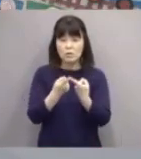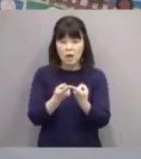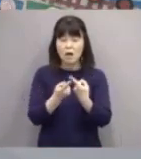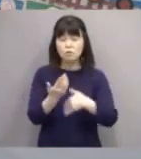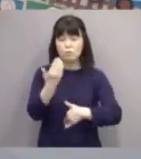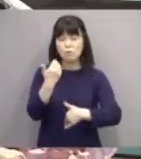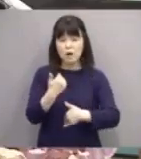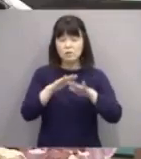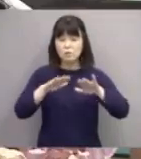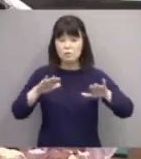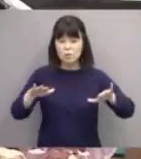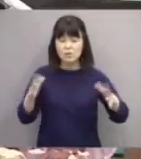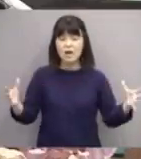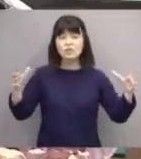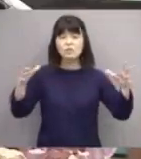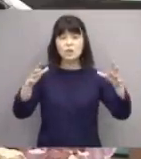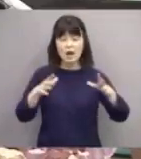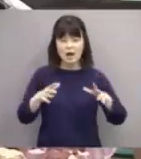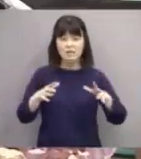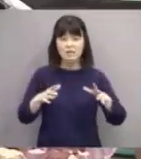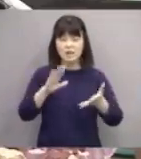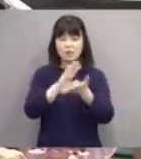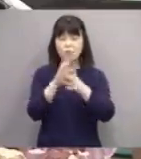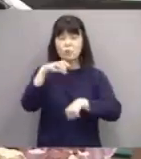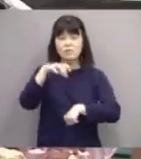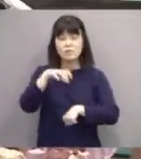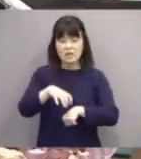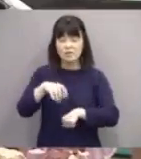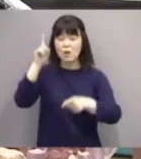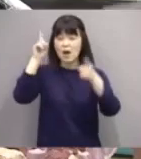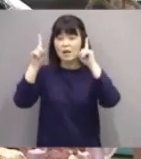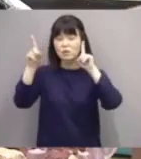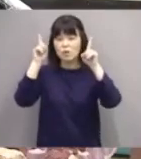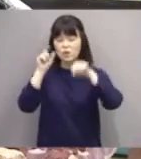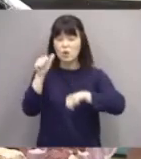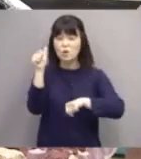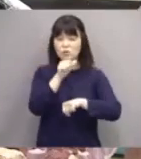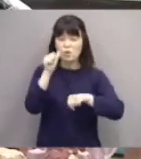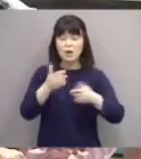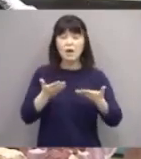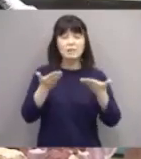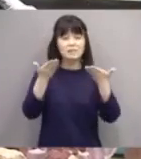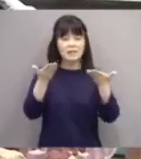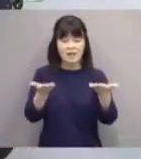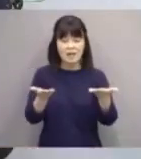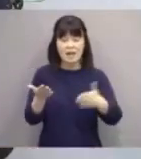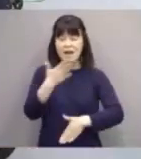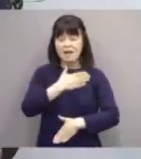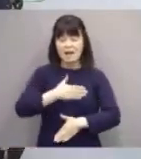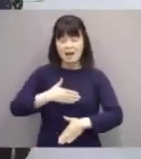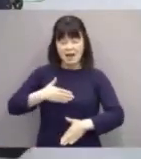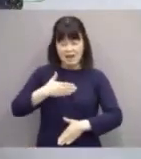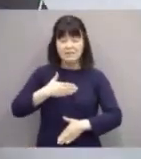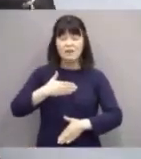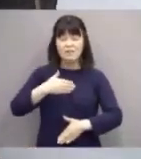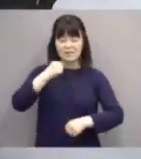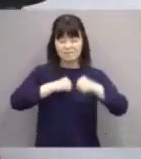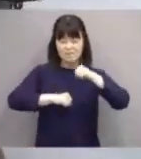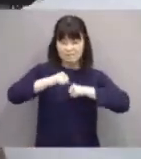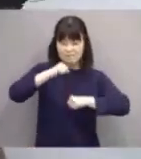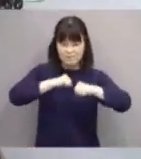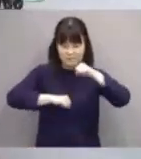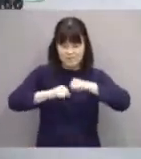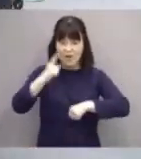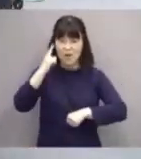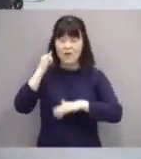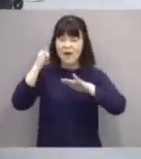に出雲市の公立幼稚園で楽しんでいる遊びを紹介し、体全体を使って親子で楽しんでもらいました